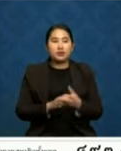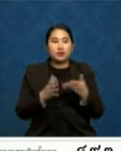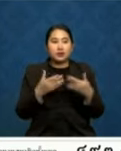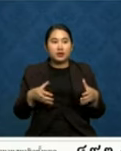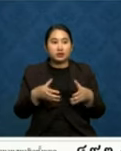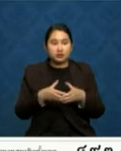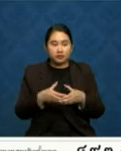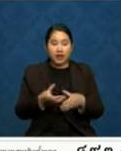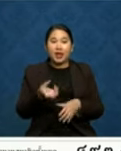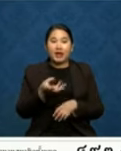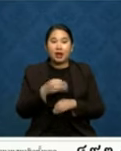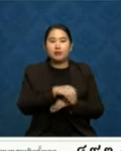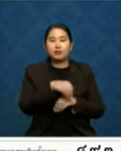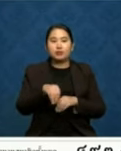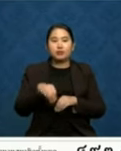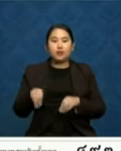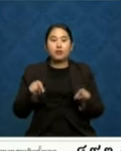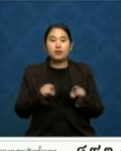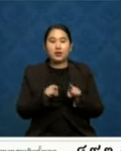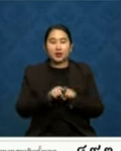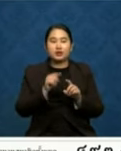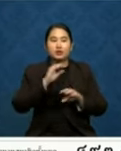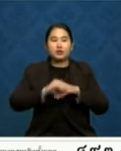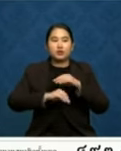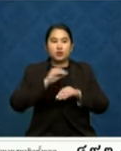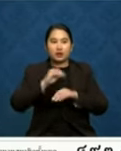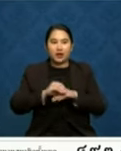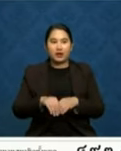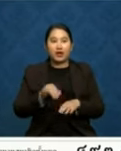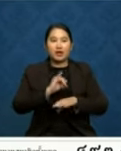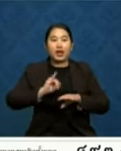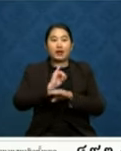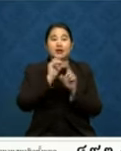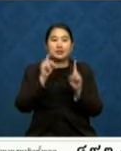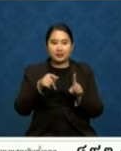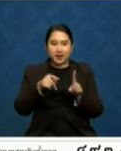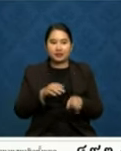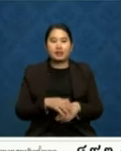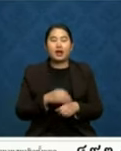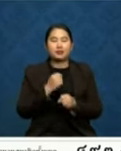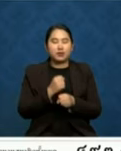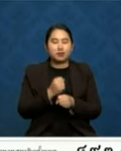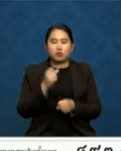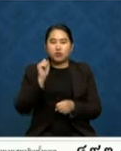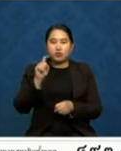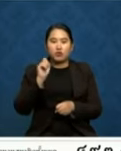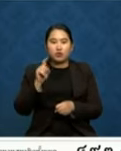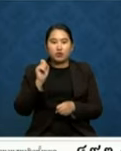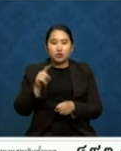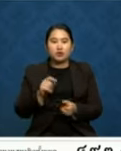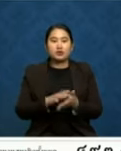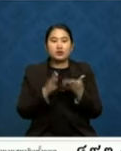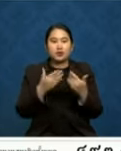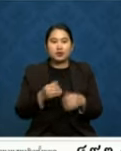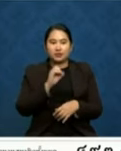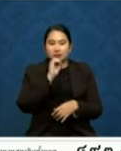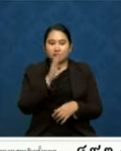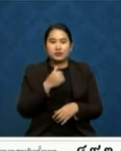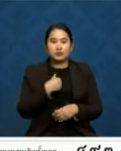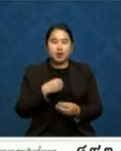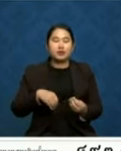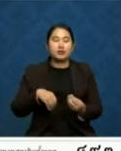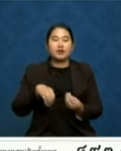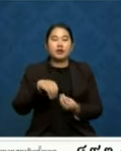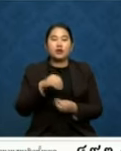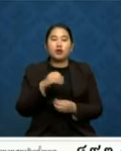ตรกรผู้เพาะปลูกข้าวเช่นเดียวกันครับในโครงการค่าเก็บเกี่ยวไร่ละพันบาทขอให้ท่านรีบดำเนินการก่อนที่ราษฎรเนี่ยนะครับจะมาเรียกร้องกลับขอบพระคุณมาก